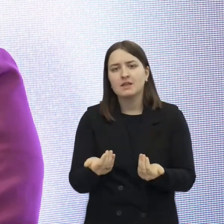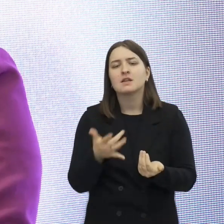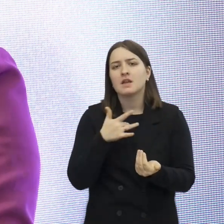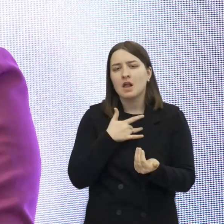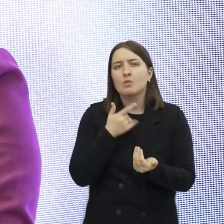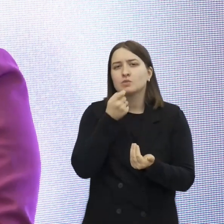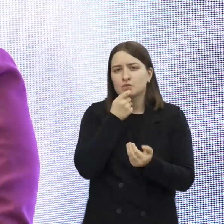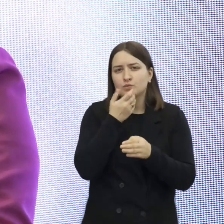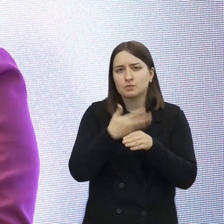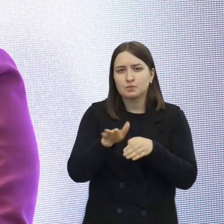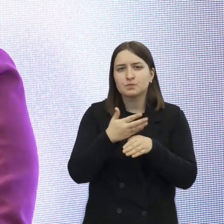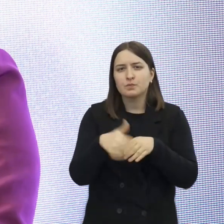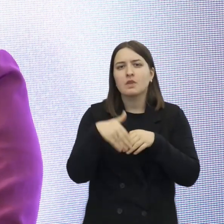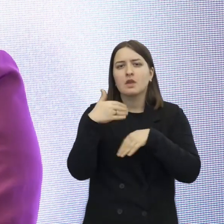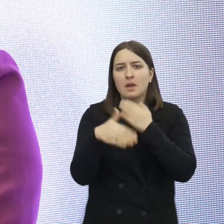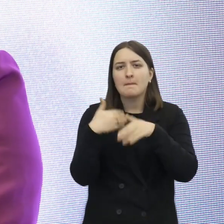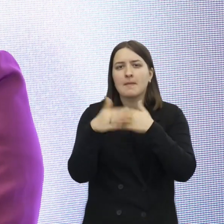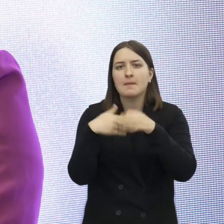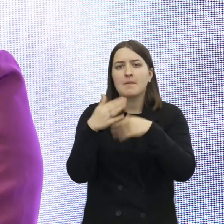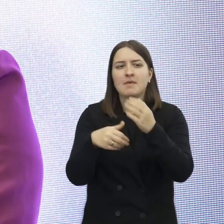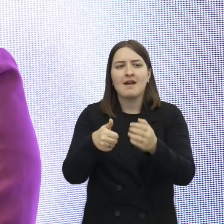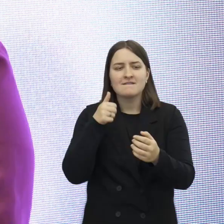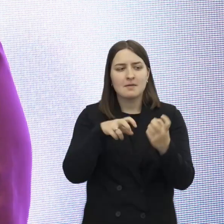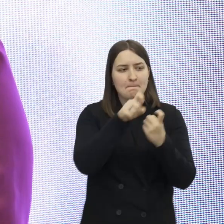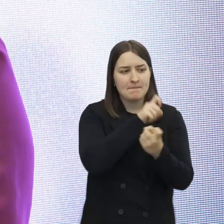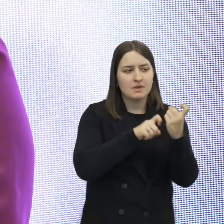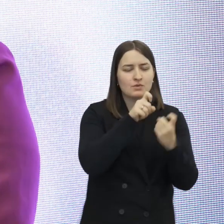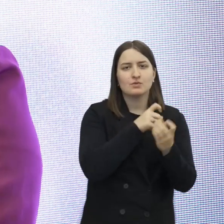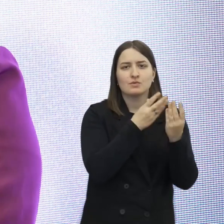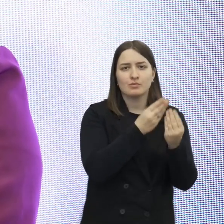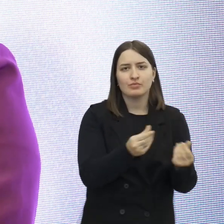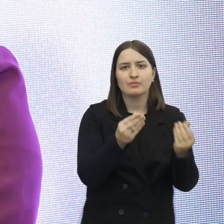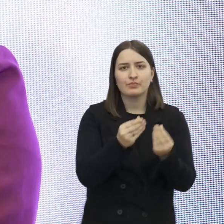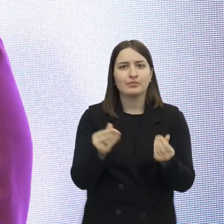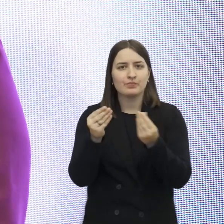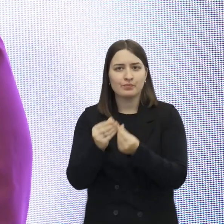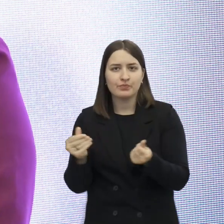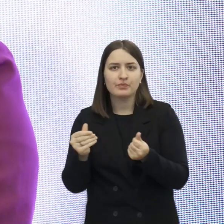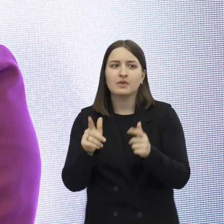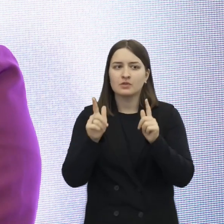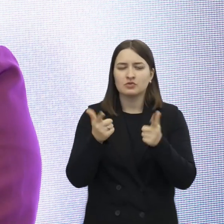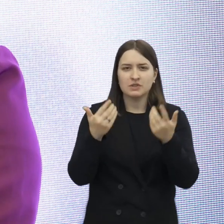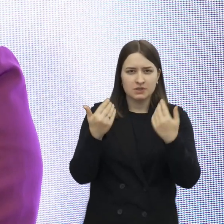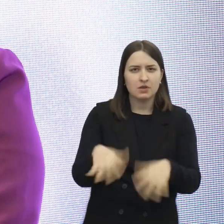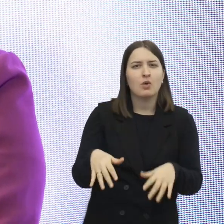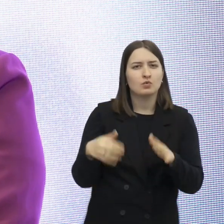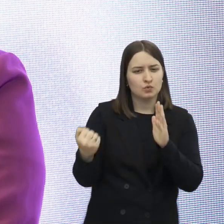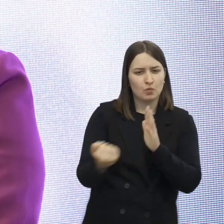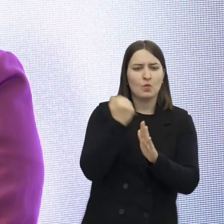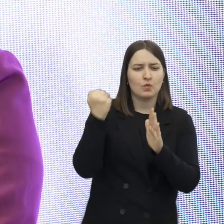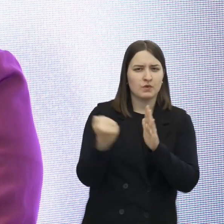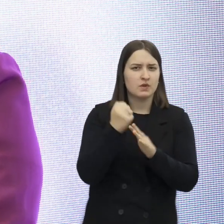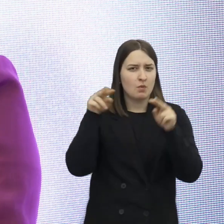pagaliau po truputį sklaidytume tuos visus mitus ir visą tą, tokį jau ganėtinai smurtinį naratyvą.